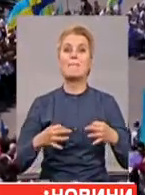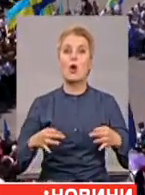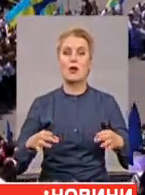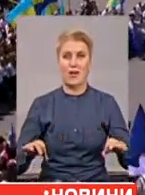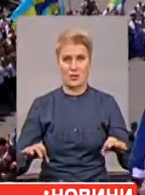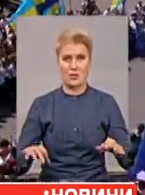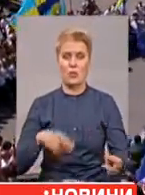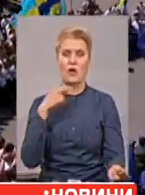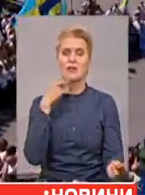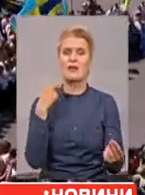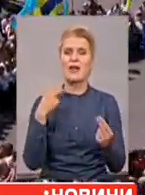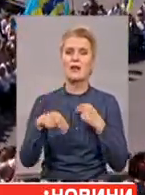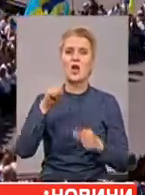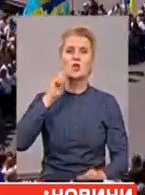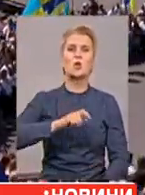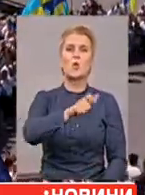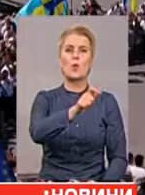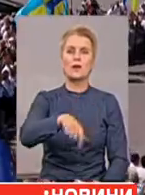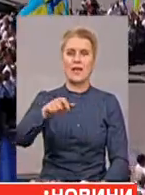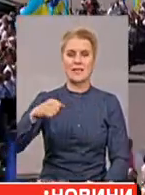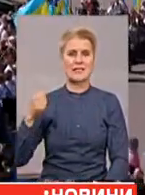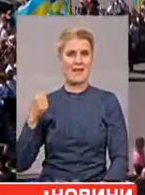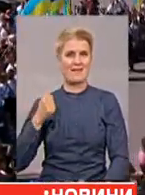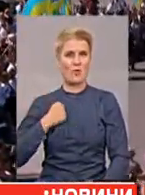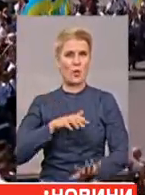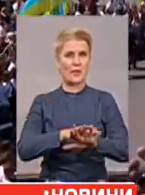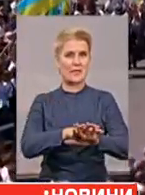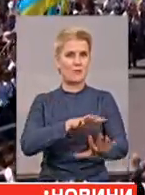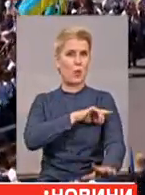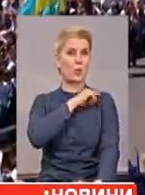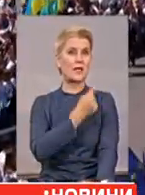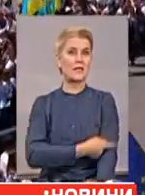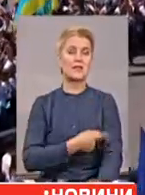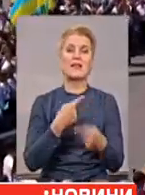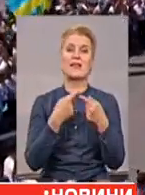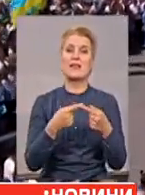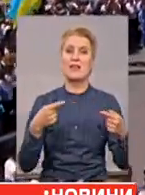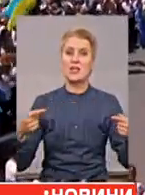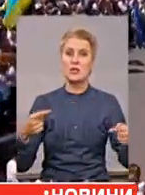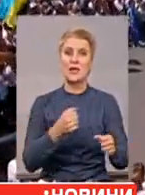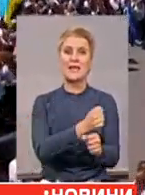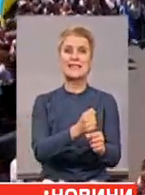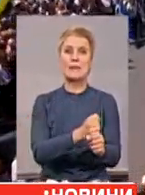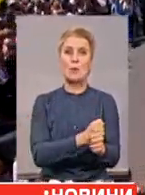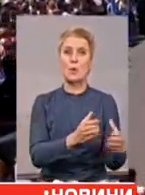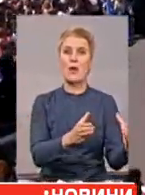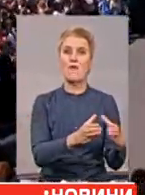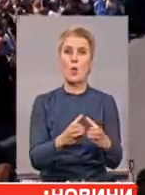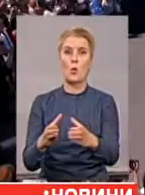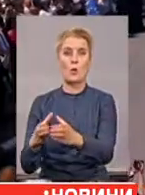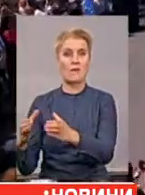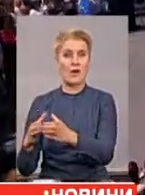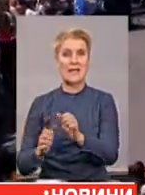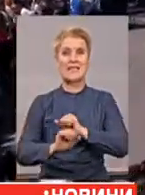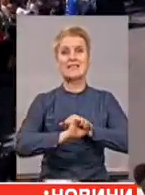найкращі українці, воїни Збройних сил та інших збройних формувань